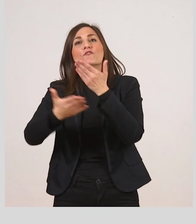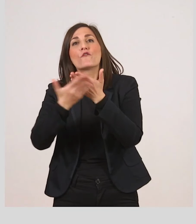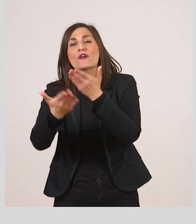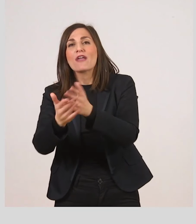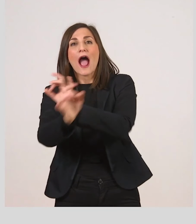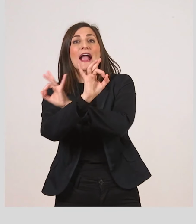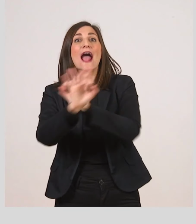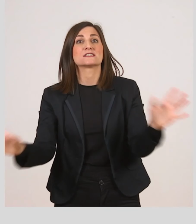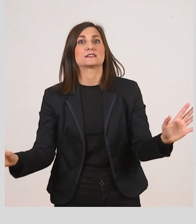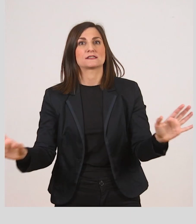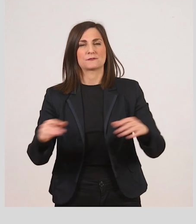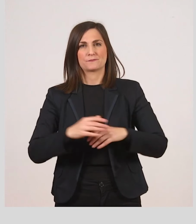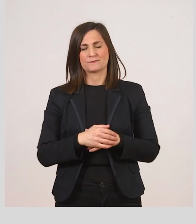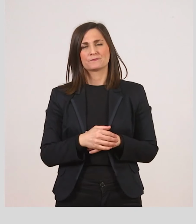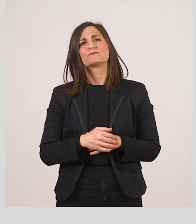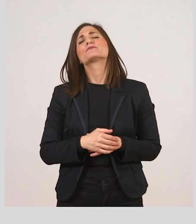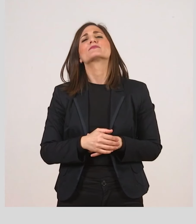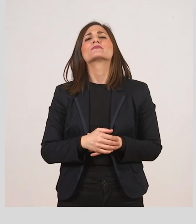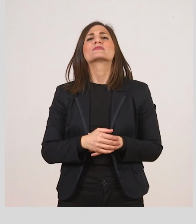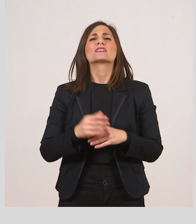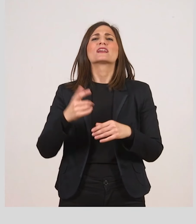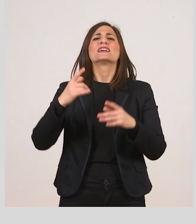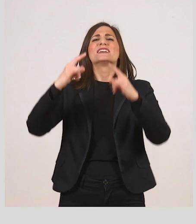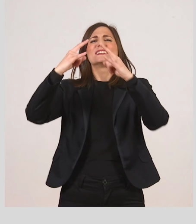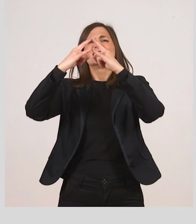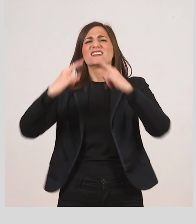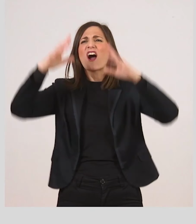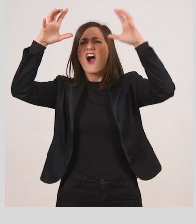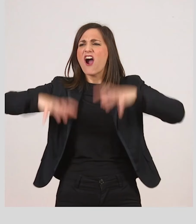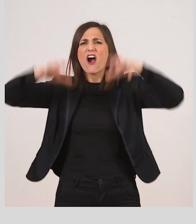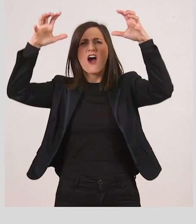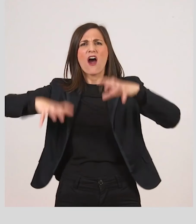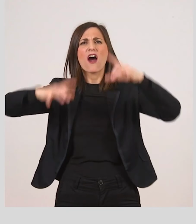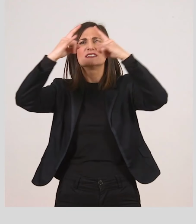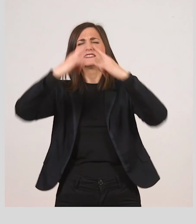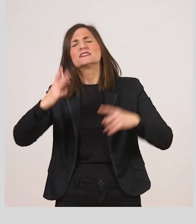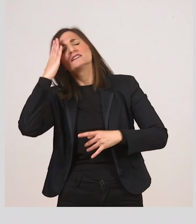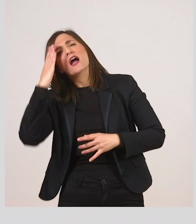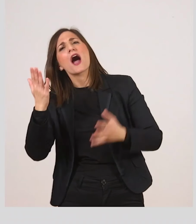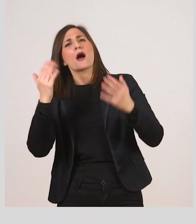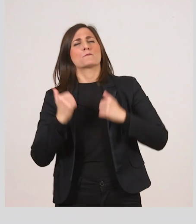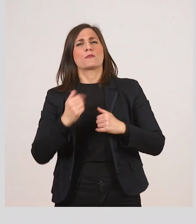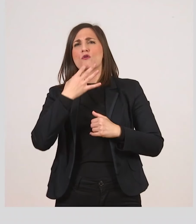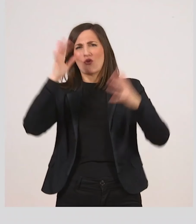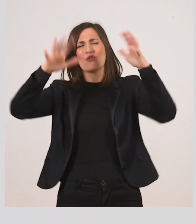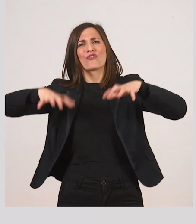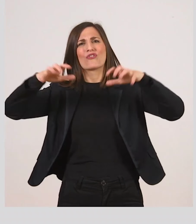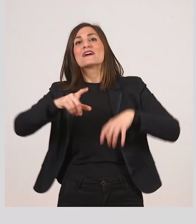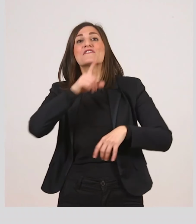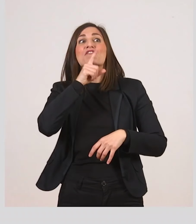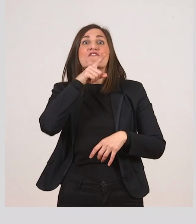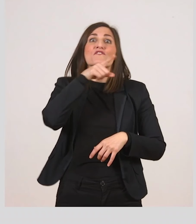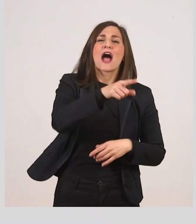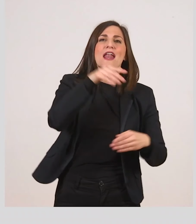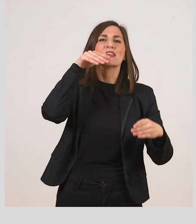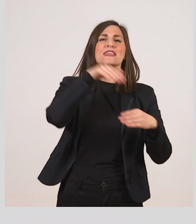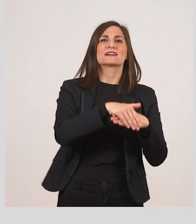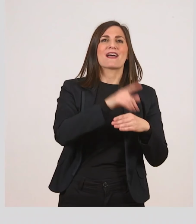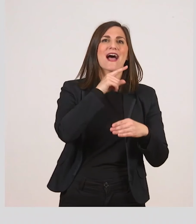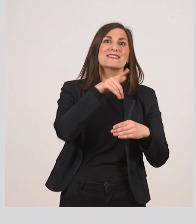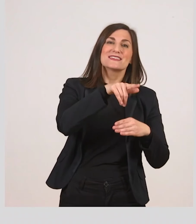κανείς. Τη νύχτα δεν κοιμήθηκε στη σκηνή εξαιτίας της καταιγίδας. Εκείνη τη νύχτα θα μπορούσαμε να